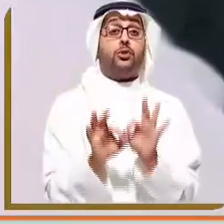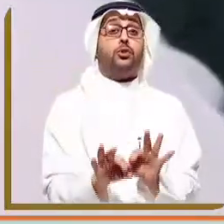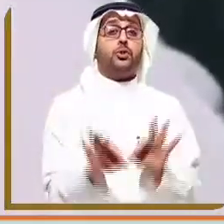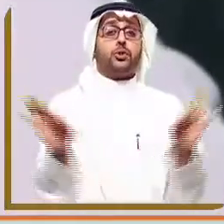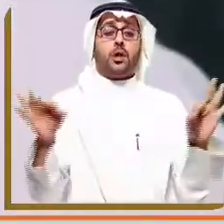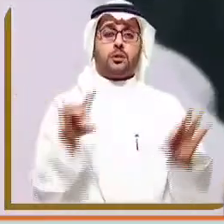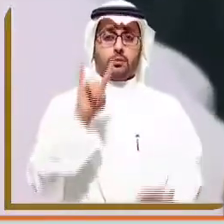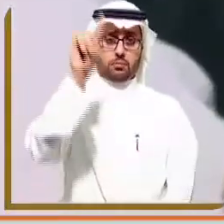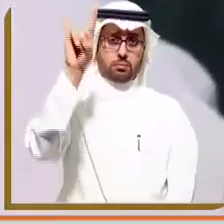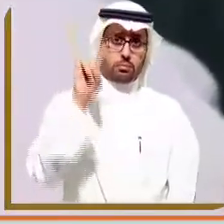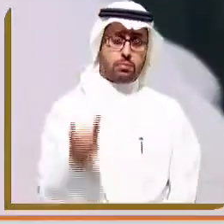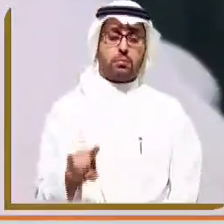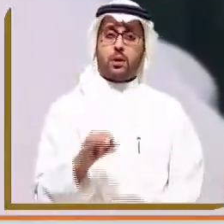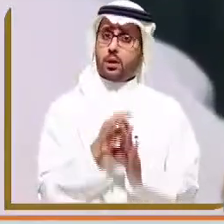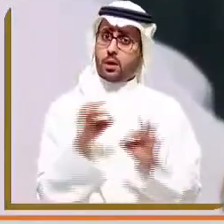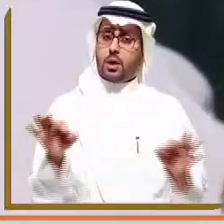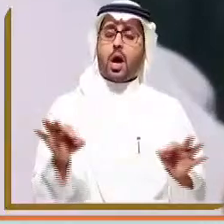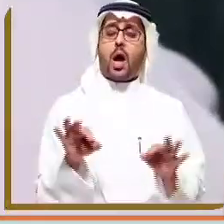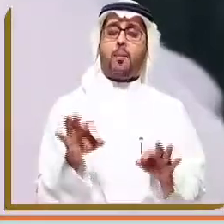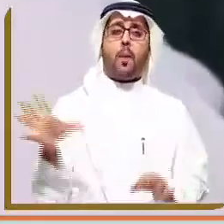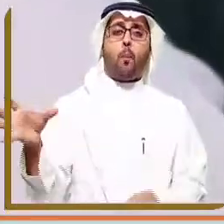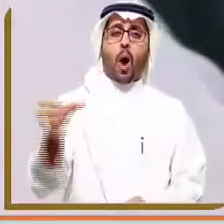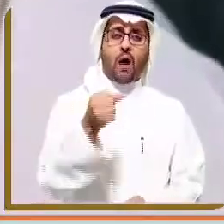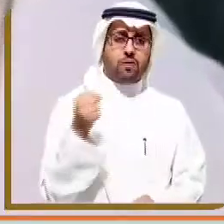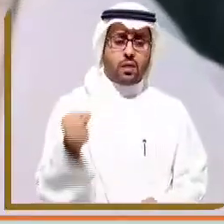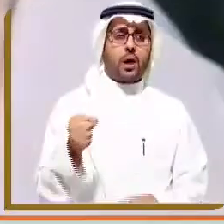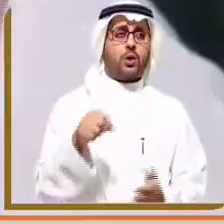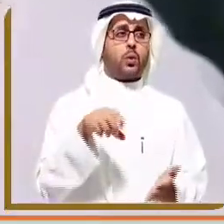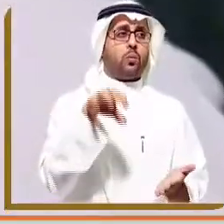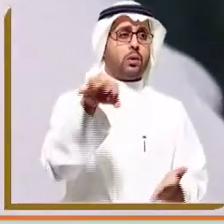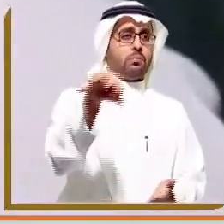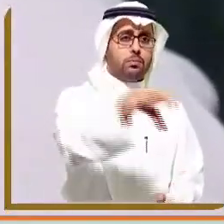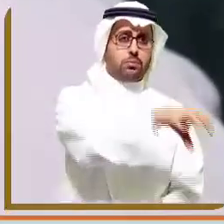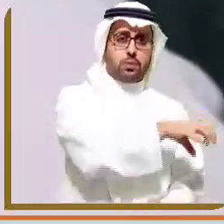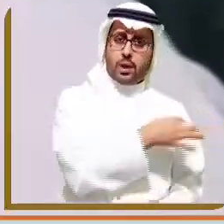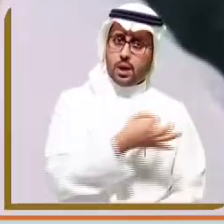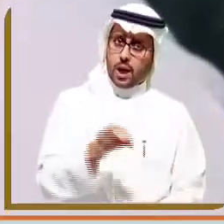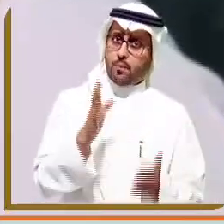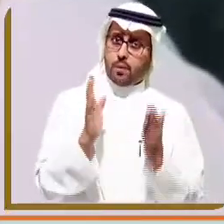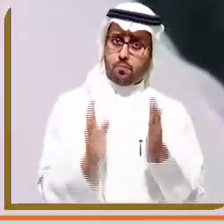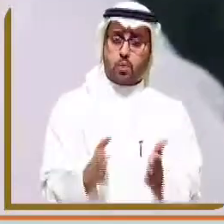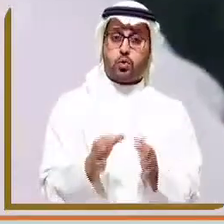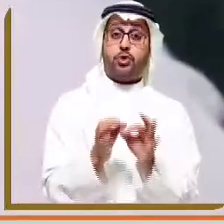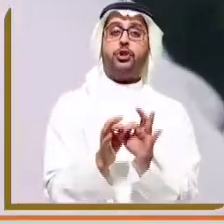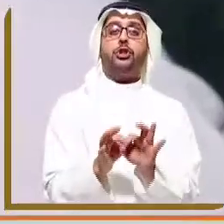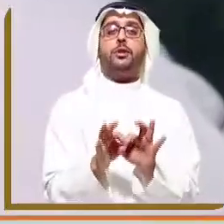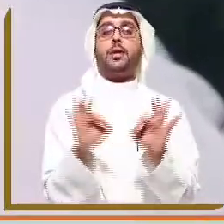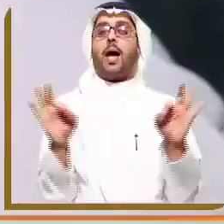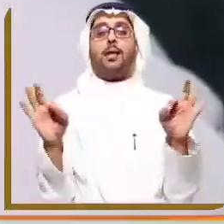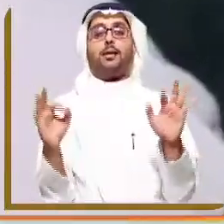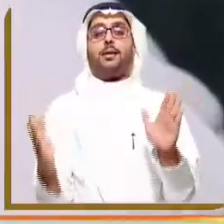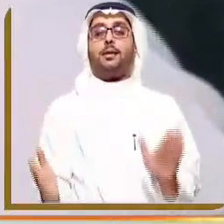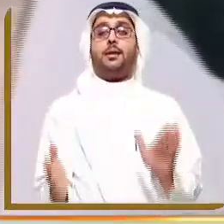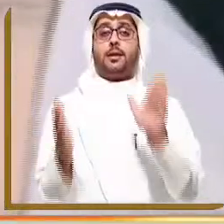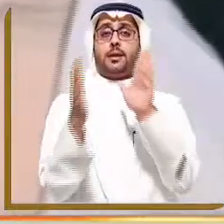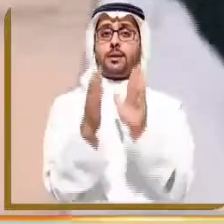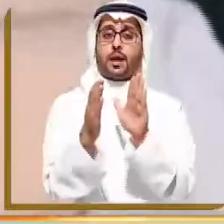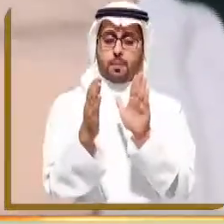الموجودة في المدينة المنورة وأيضا في المحافظات الموجودة التابعة لمنطقة المدينة المنورة،